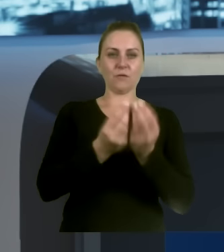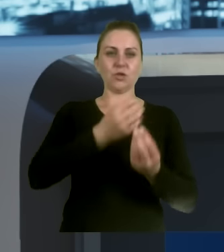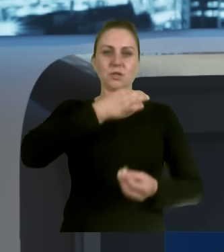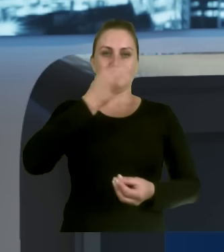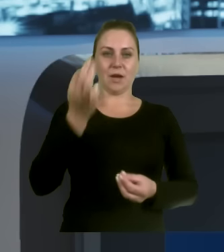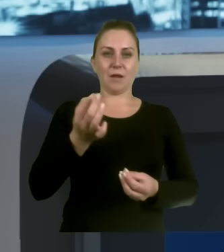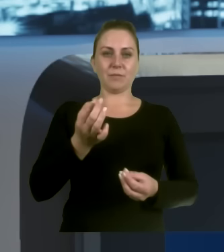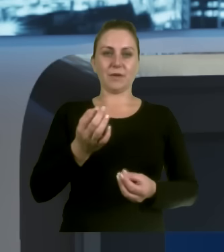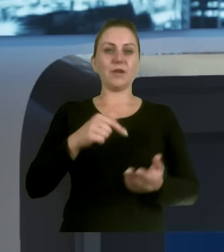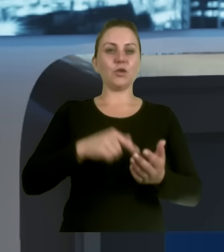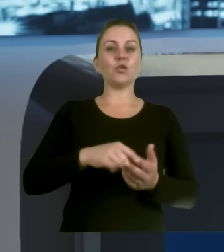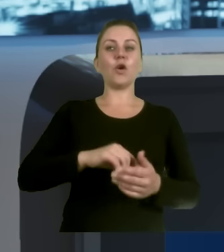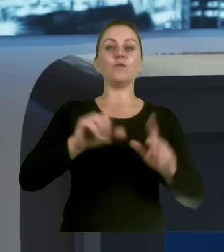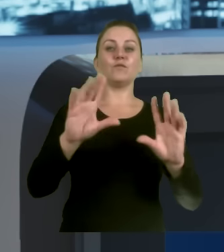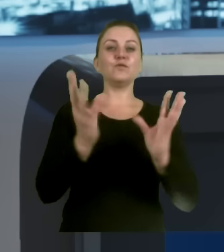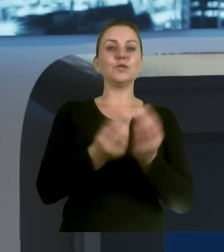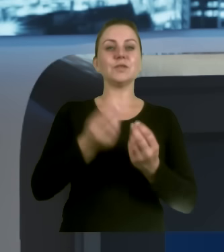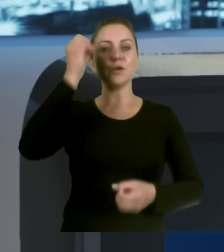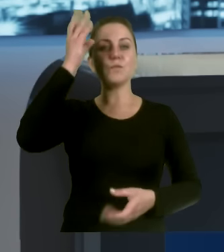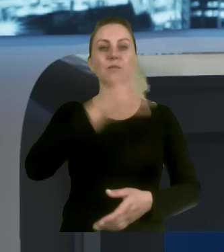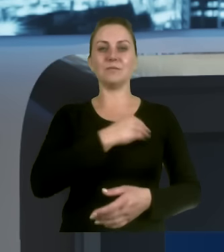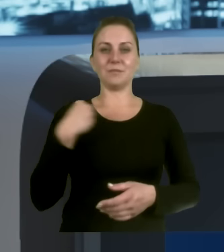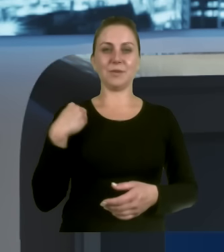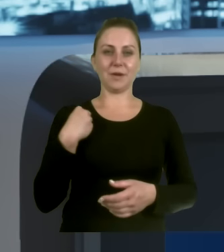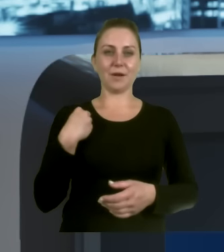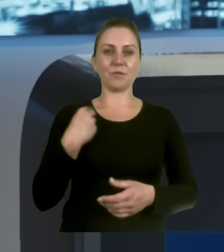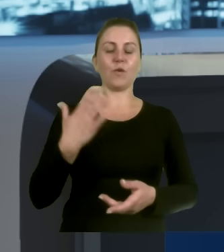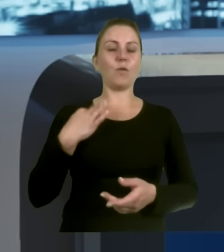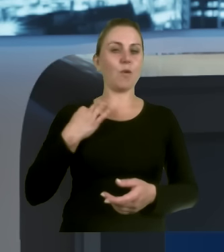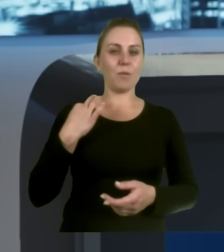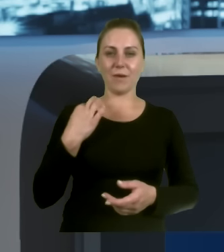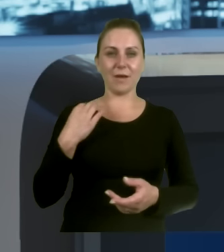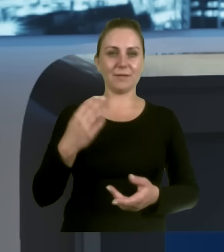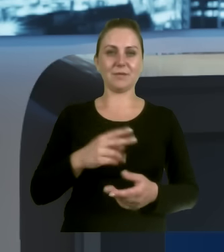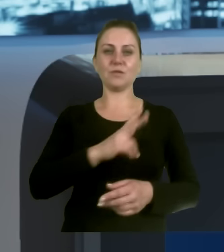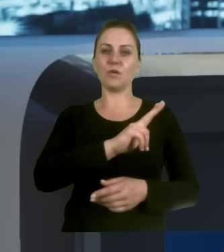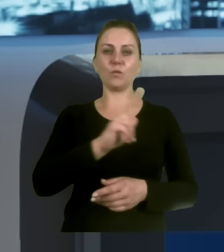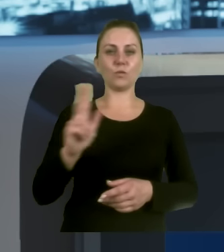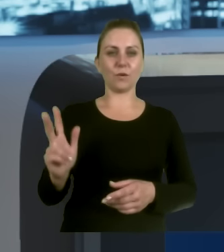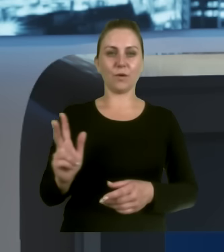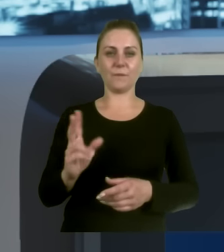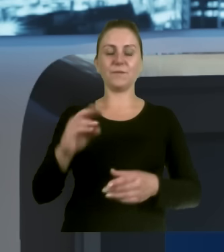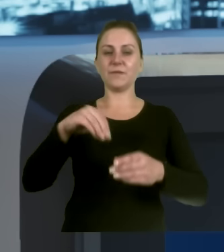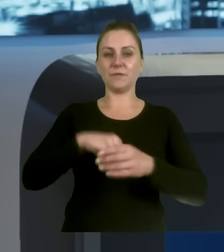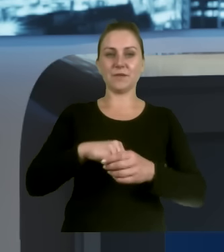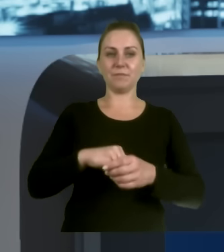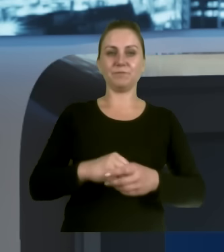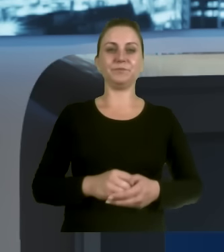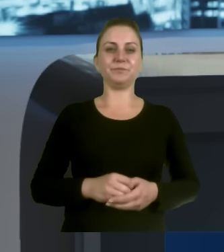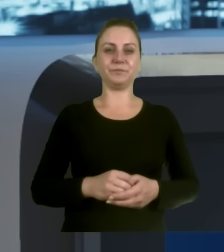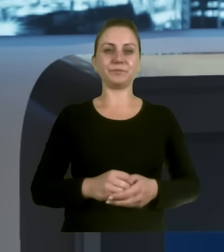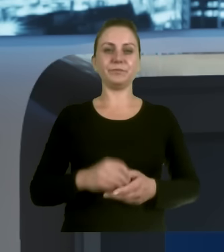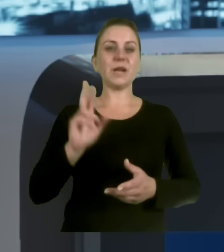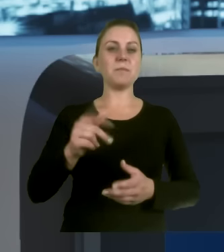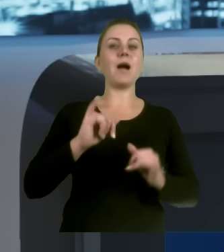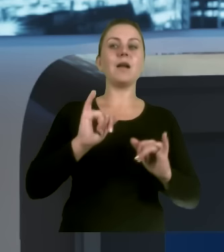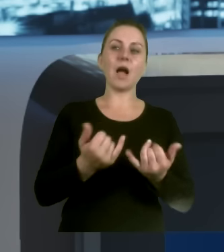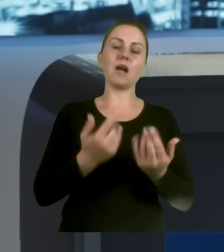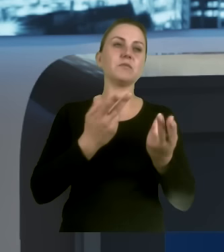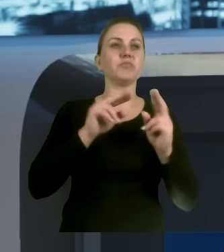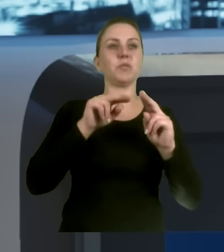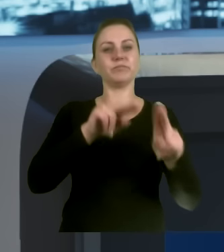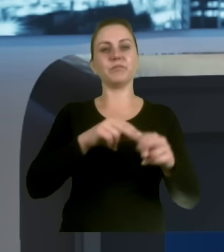takich mądrych Polaków, obojętnie kto powiedzmy ma poglądy, czy